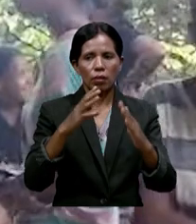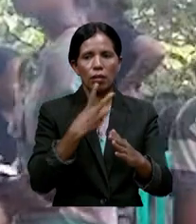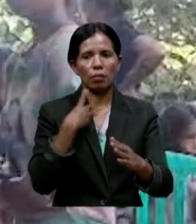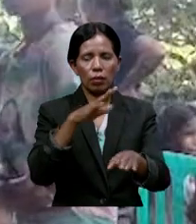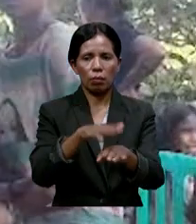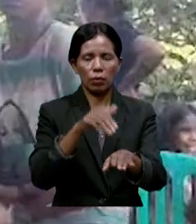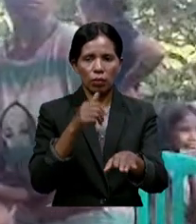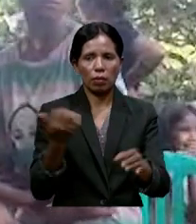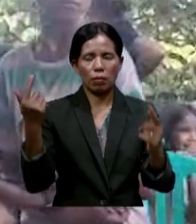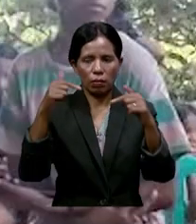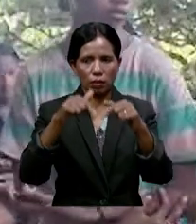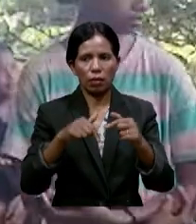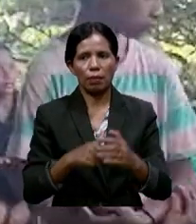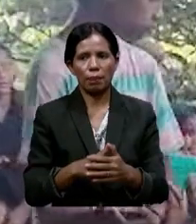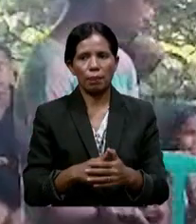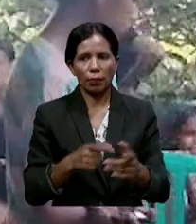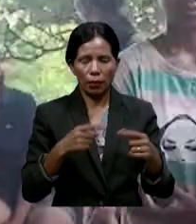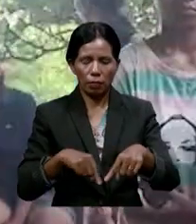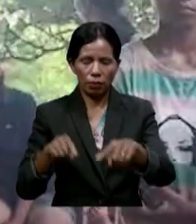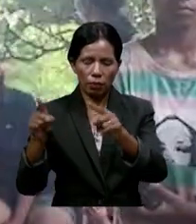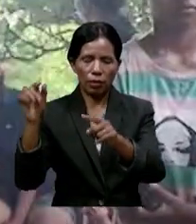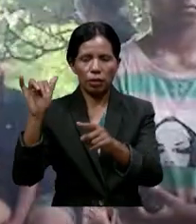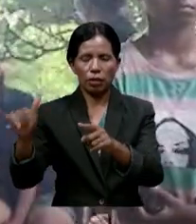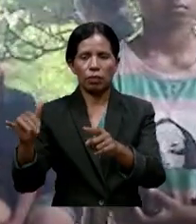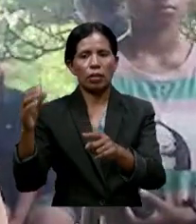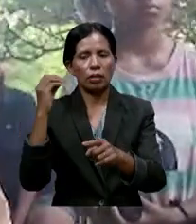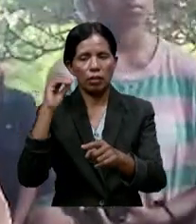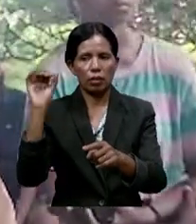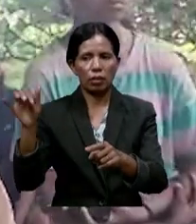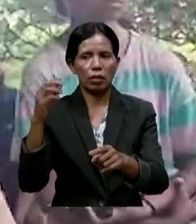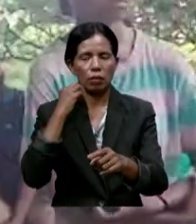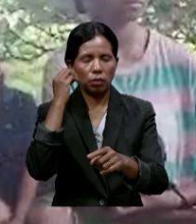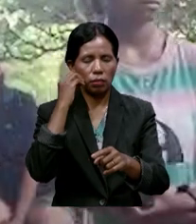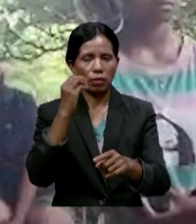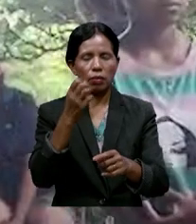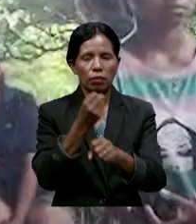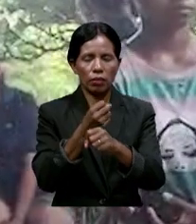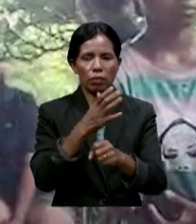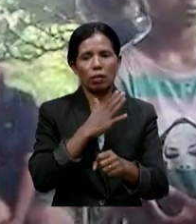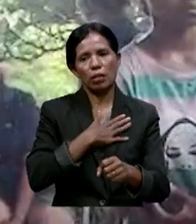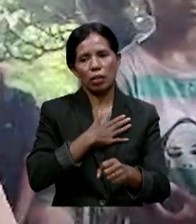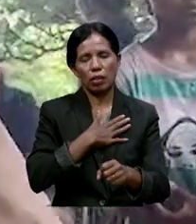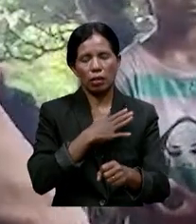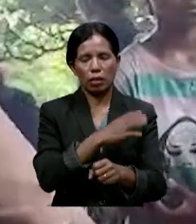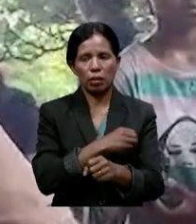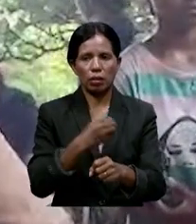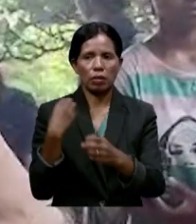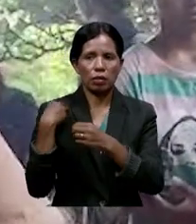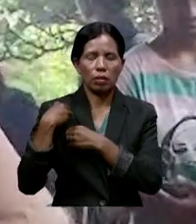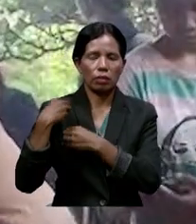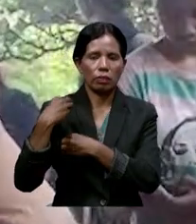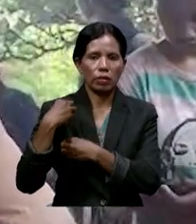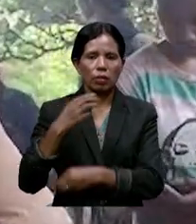ini mesti nyamai dan malam ini mbak tidak valian mbak ini mbak, kane kane kia hidup matang, kane kia benya liman soring